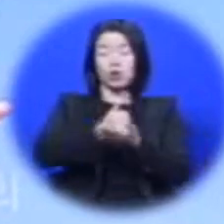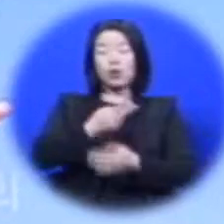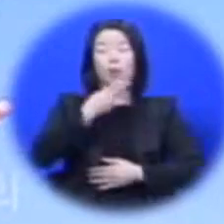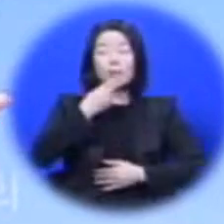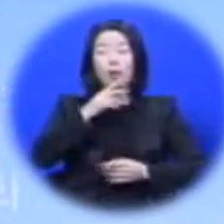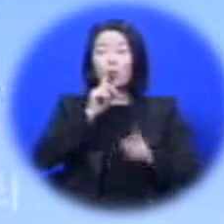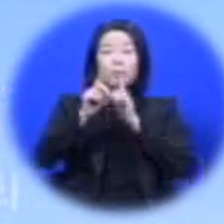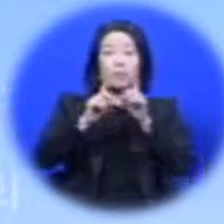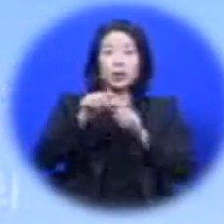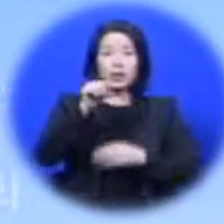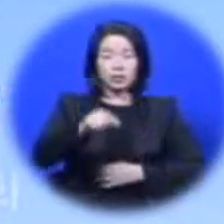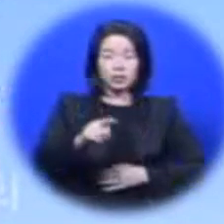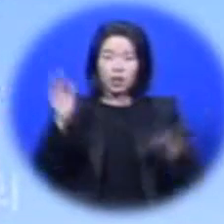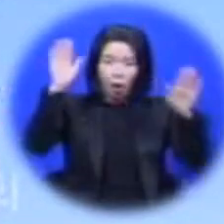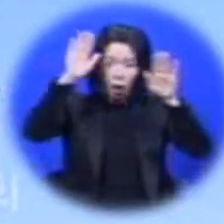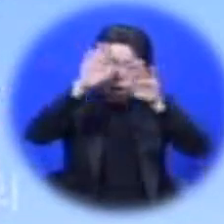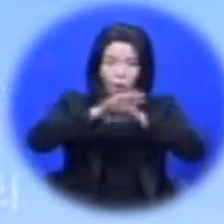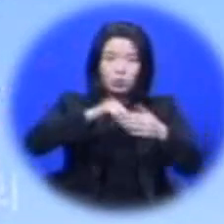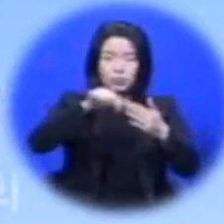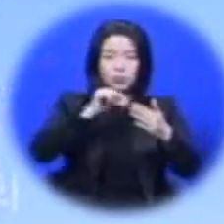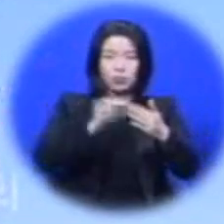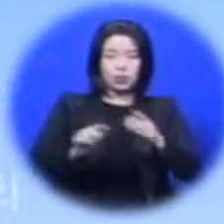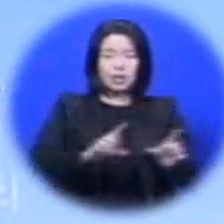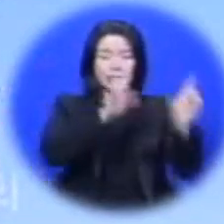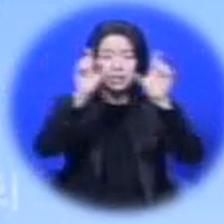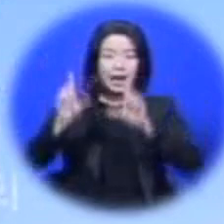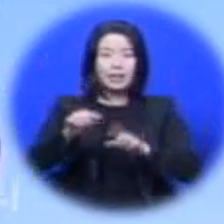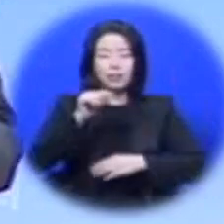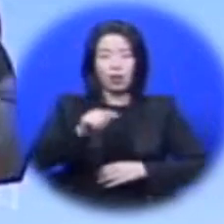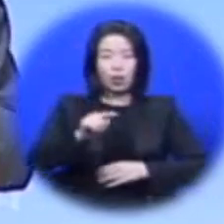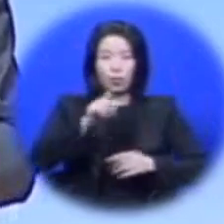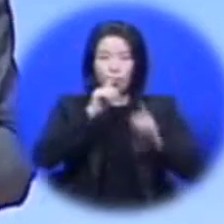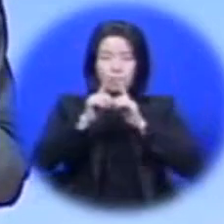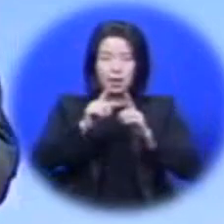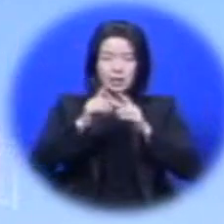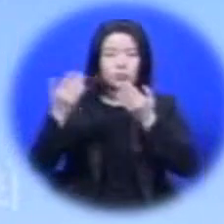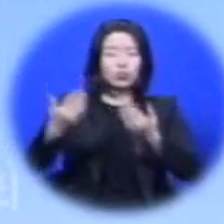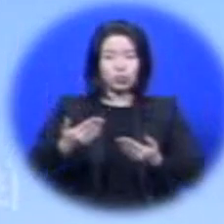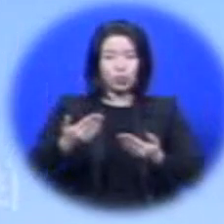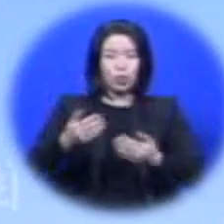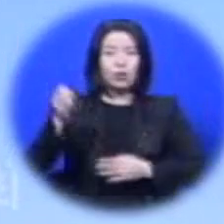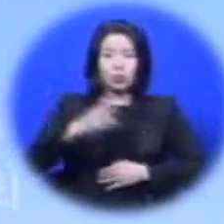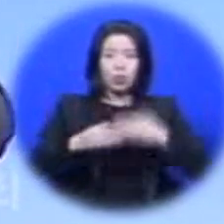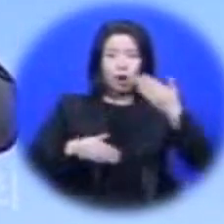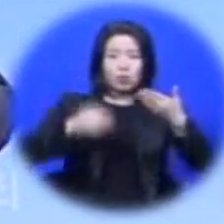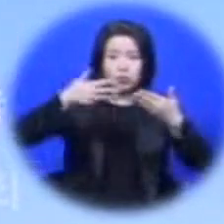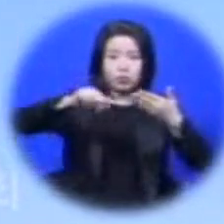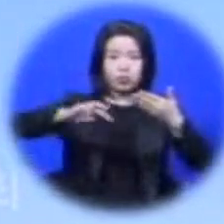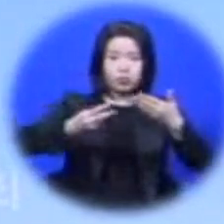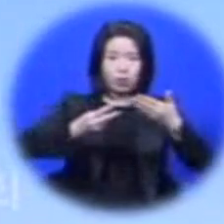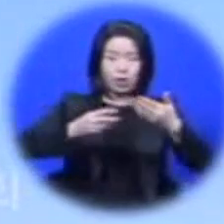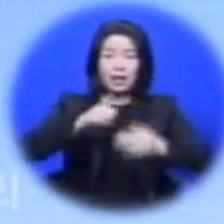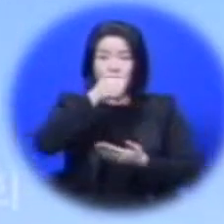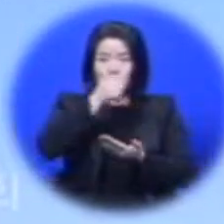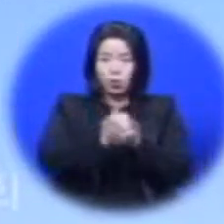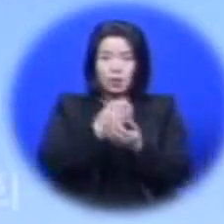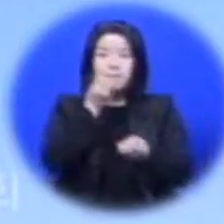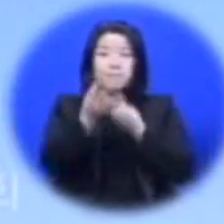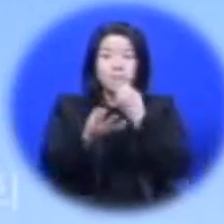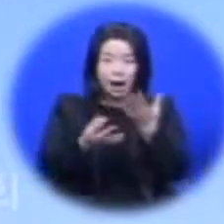것이 어둠 속에 사는 것이라고 그렇게 말씀하고, 9절에 보면 죄를 자백하면